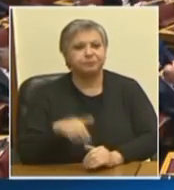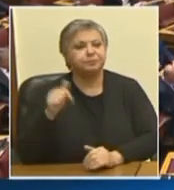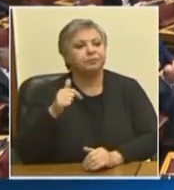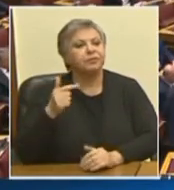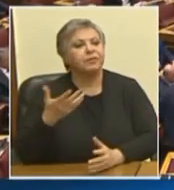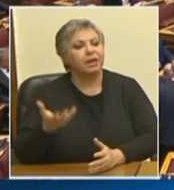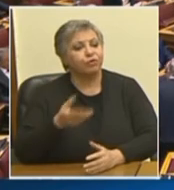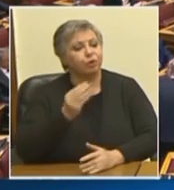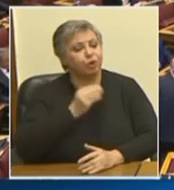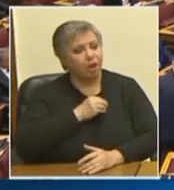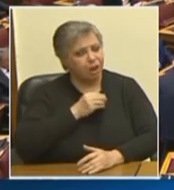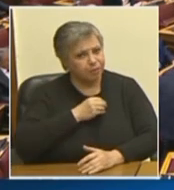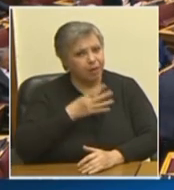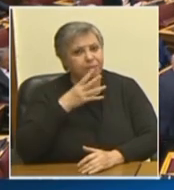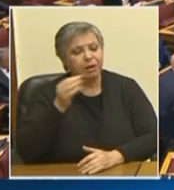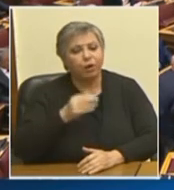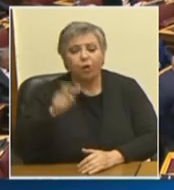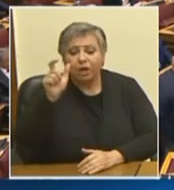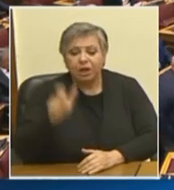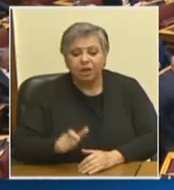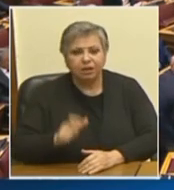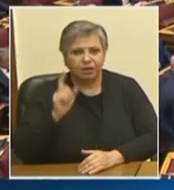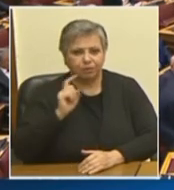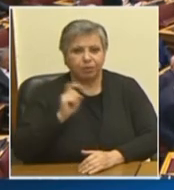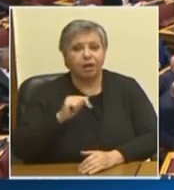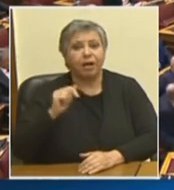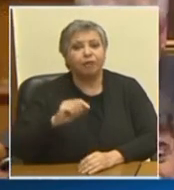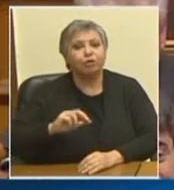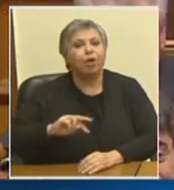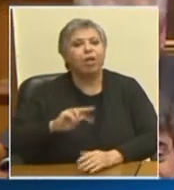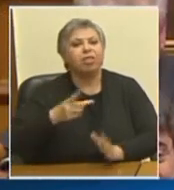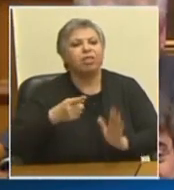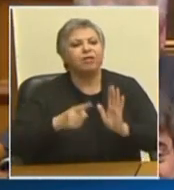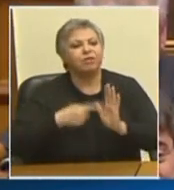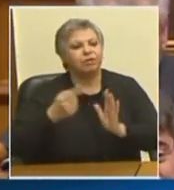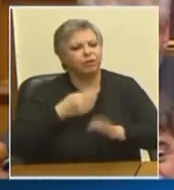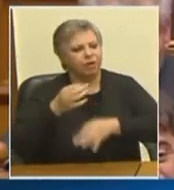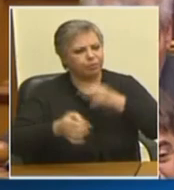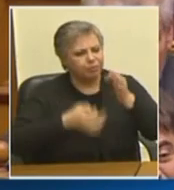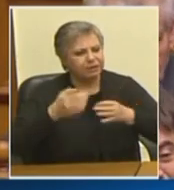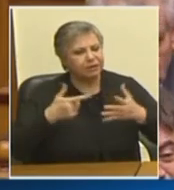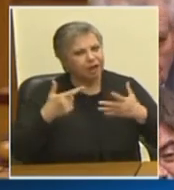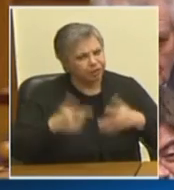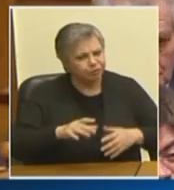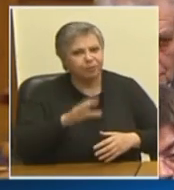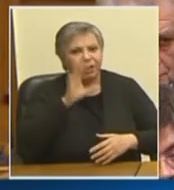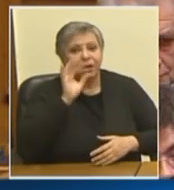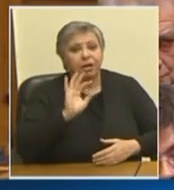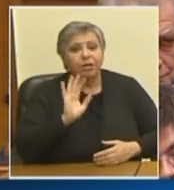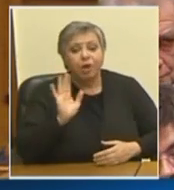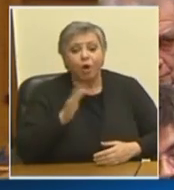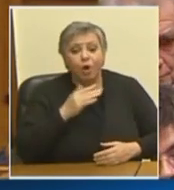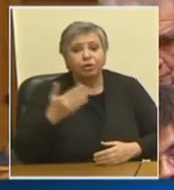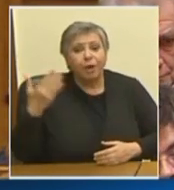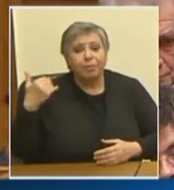Λυπάμαι πολύ γιατί η κυρία γεννηματά με την δευτερολογία της ακριβώς επιβεβαίωσε όλα όσα είπα πριν